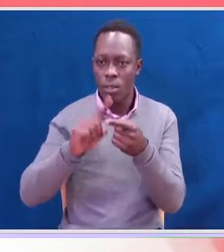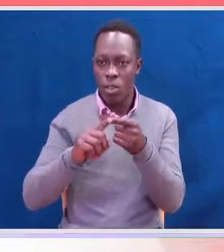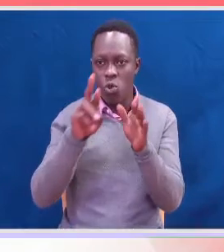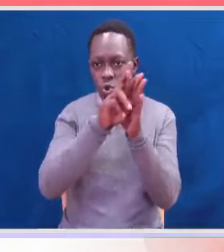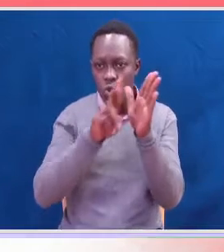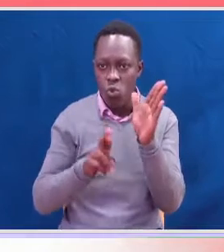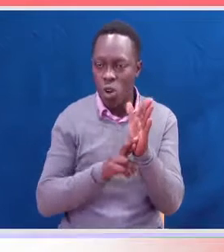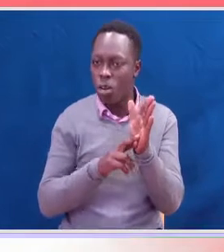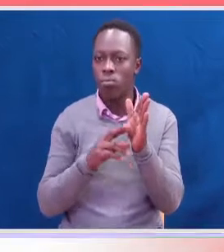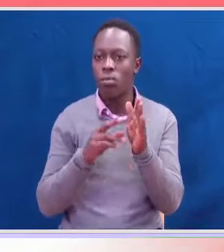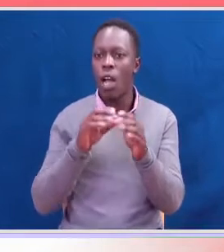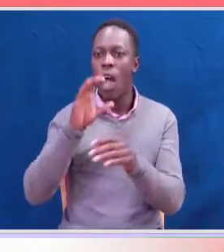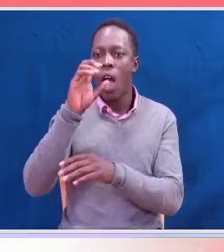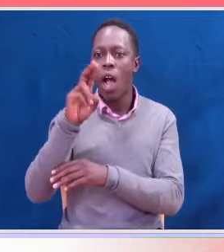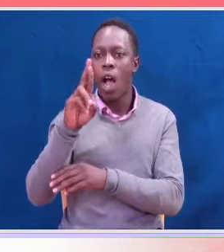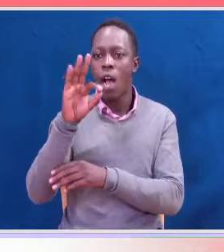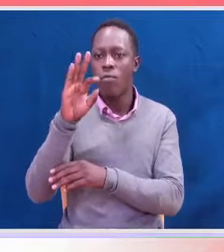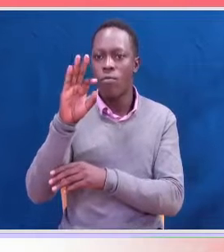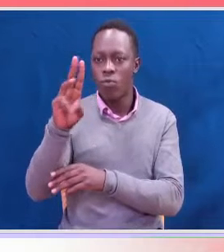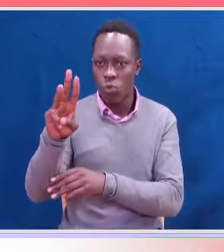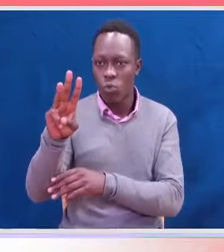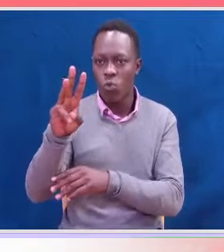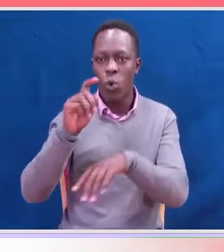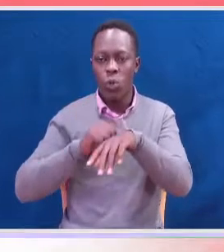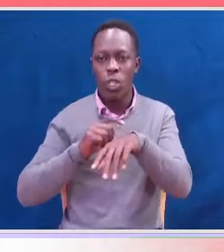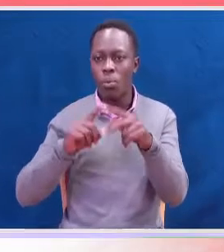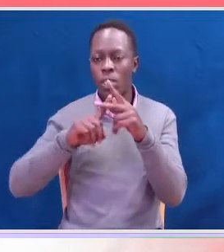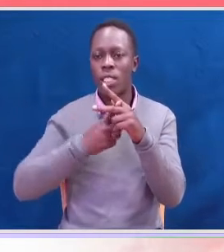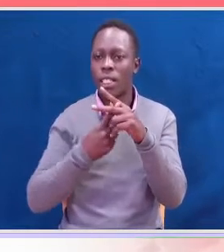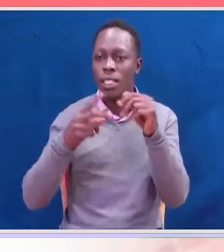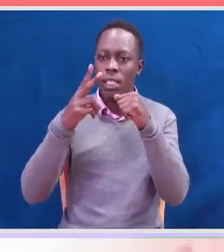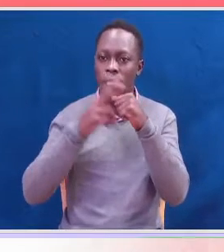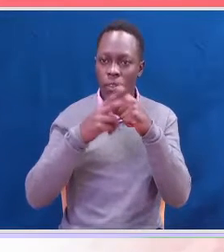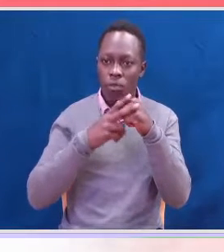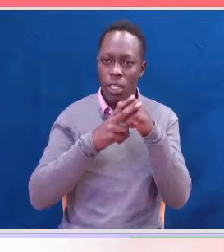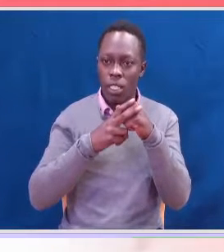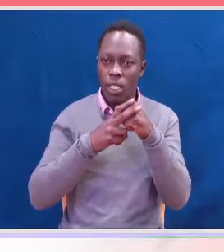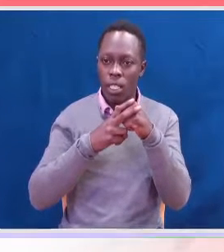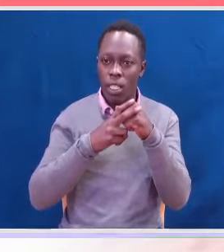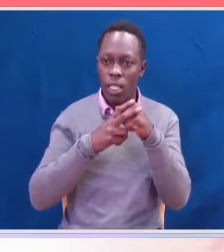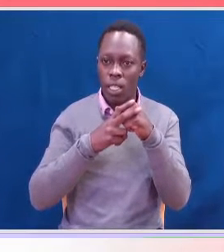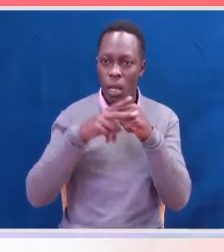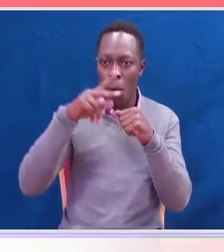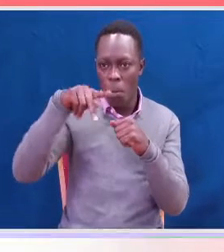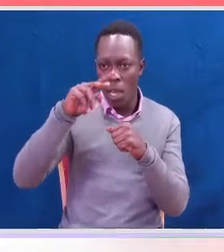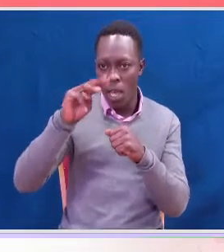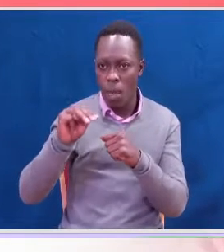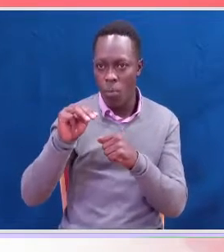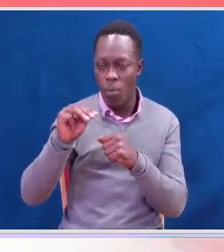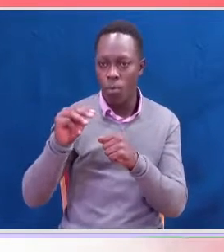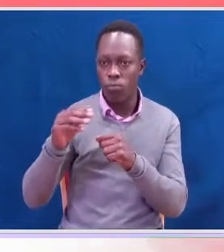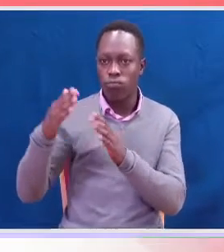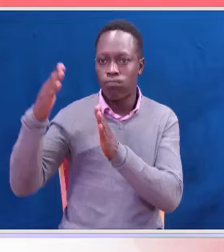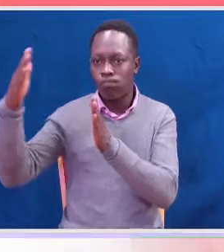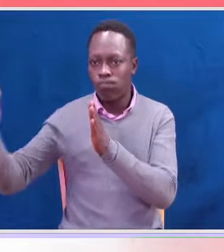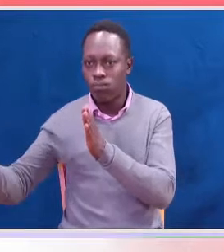haya yakiwa kuhusu kafyu, ambapo muda wa kafyu sasa unaanza saa 1 jioni sasa hivi na